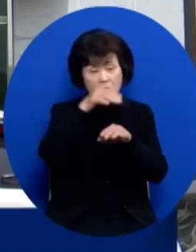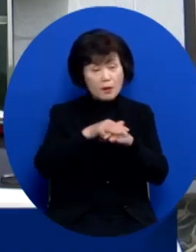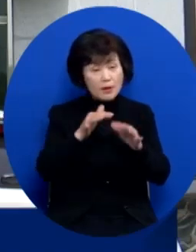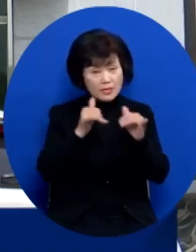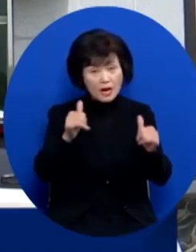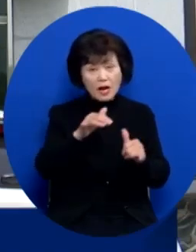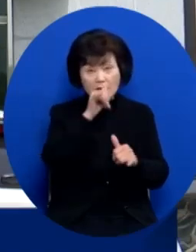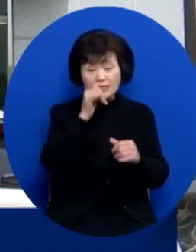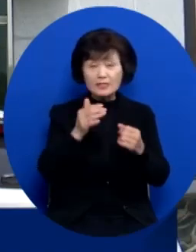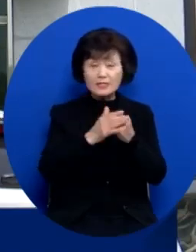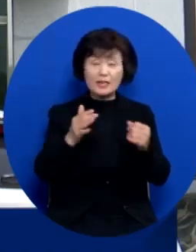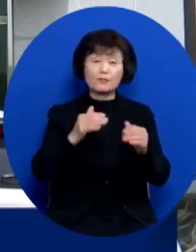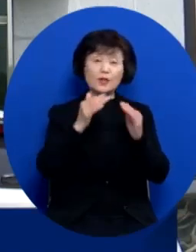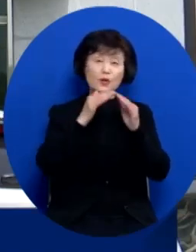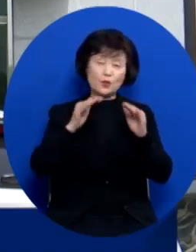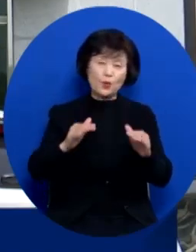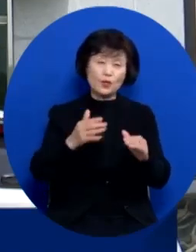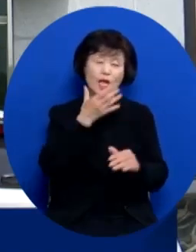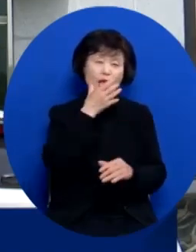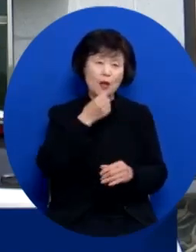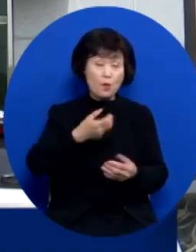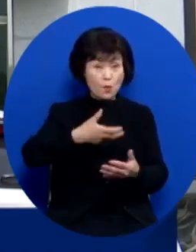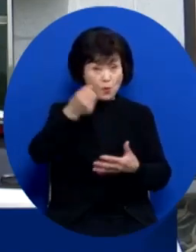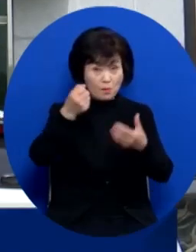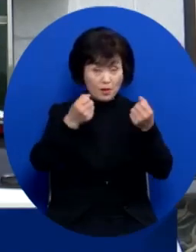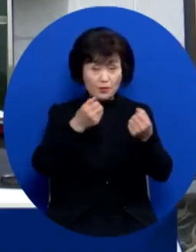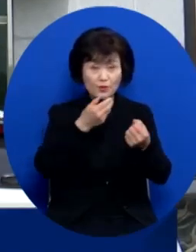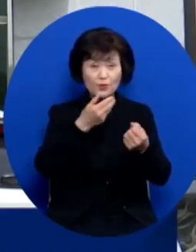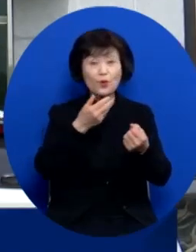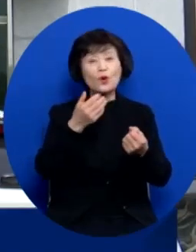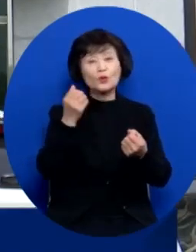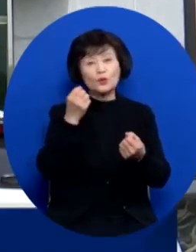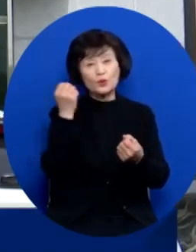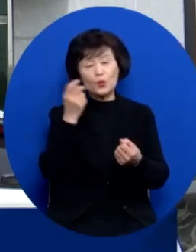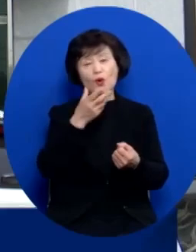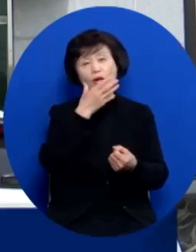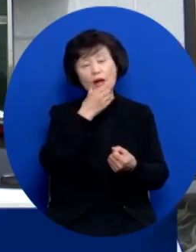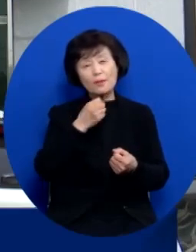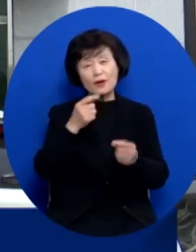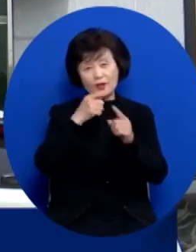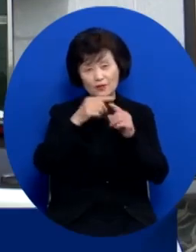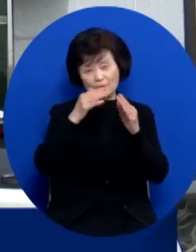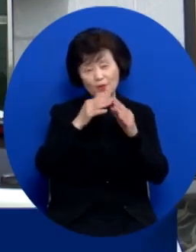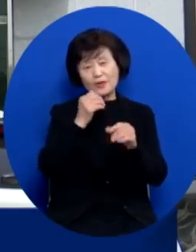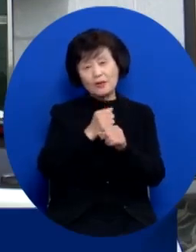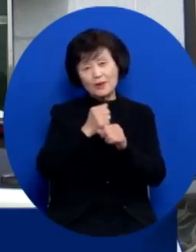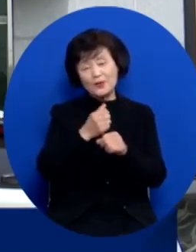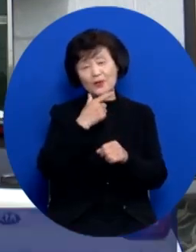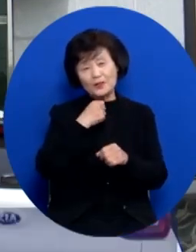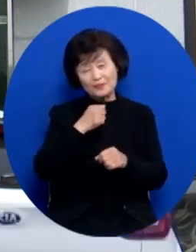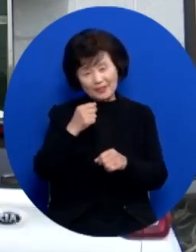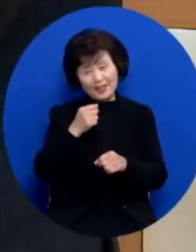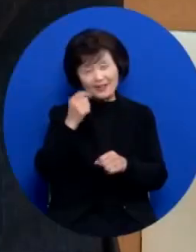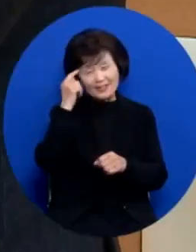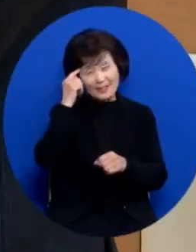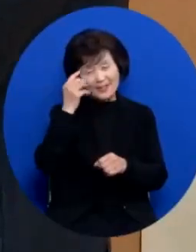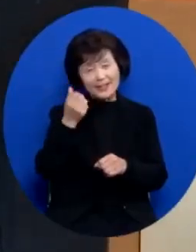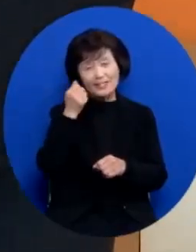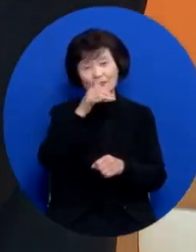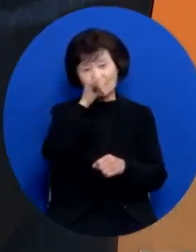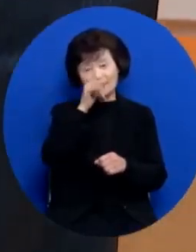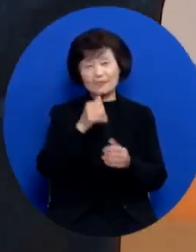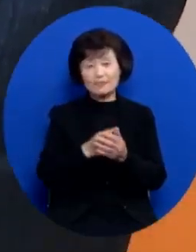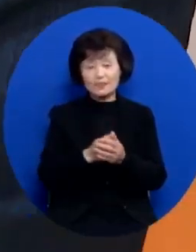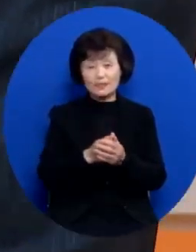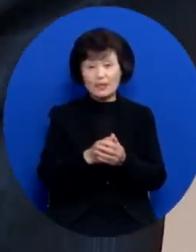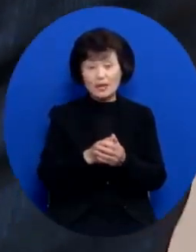받고 동네 사람들이 행복해할 수 있는 그런 섬김이 있는 교회를 만들고 싶다. 그런 꿈을 가지고 있습니다.